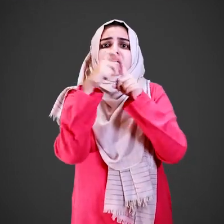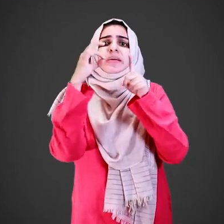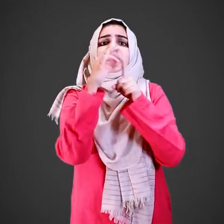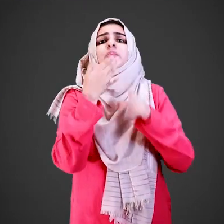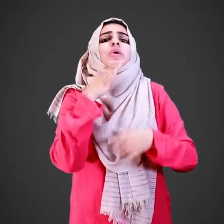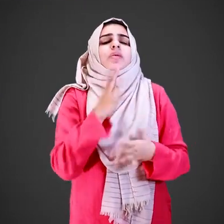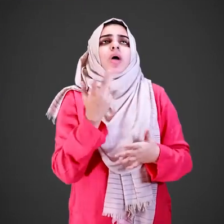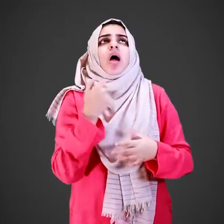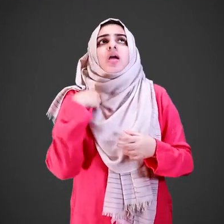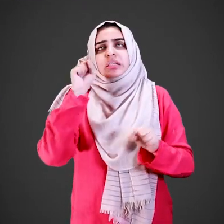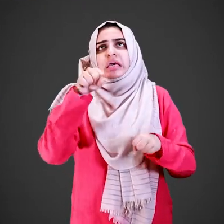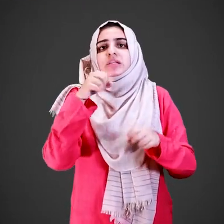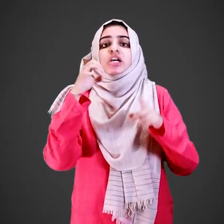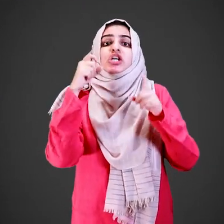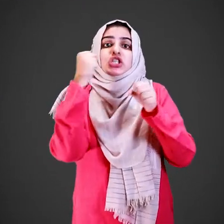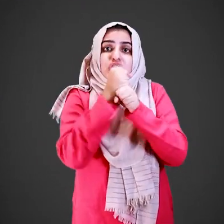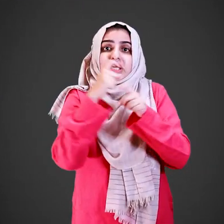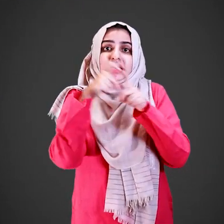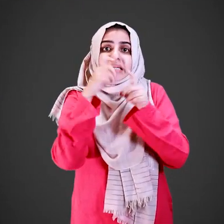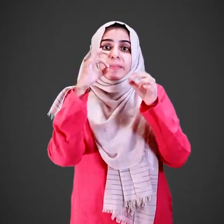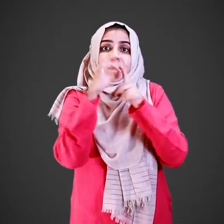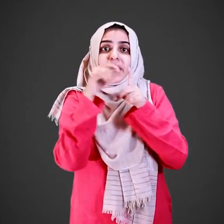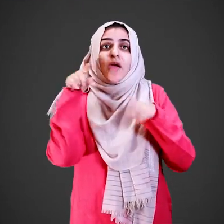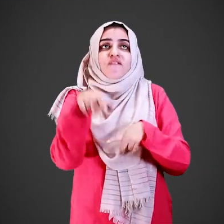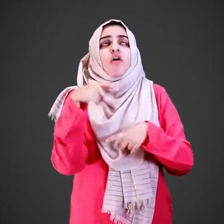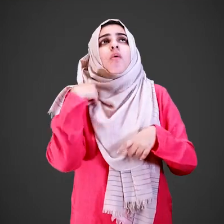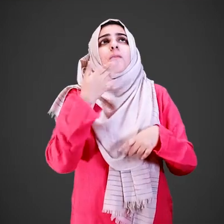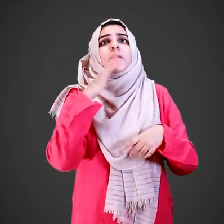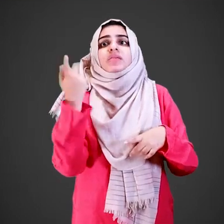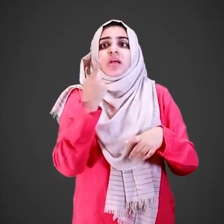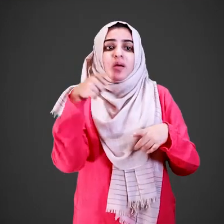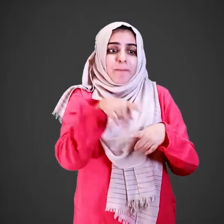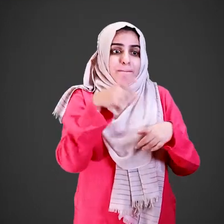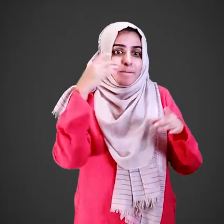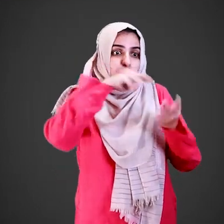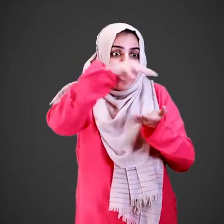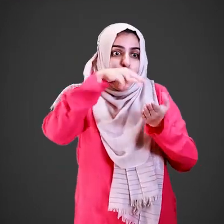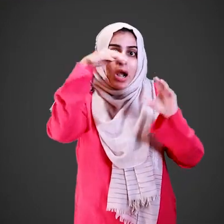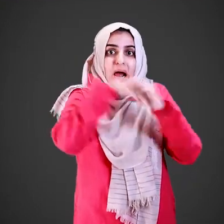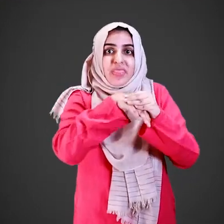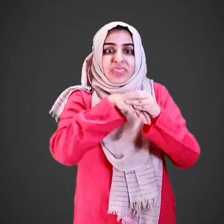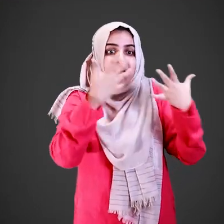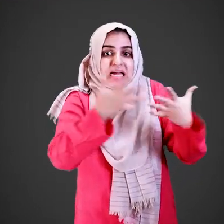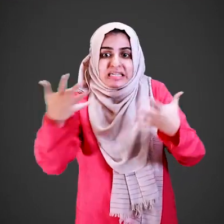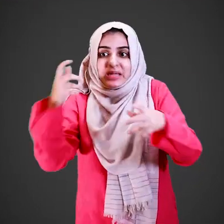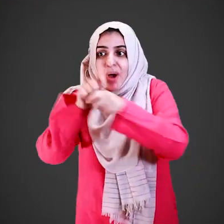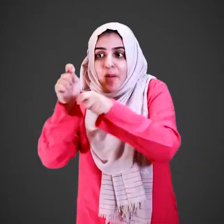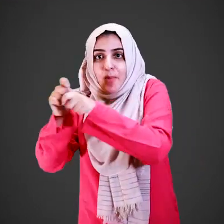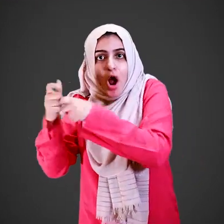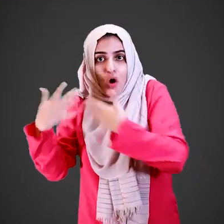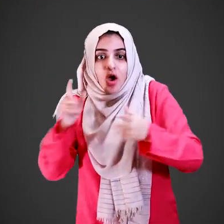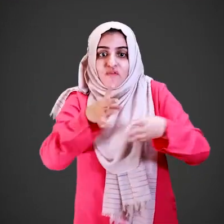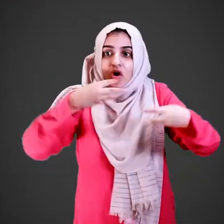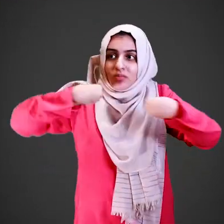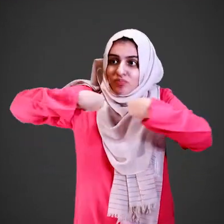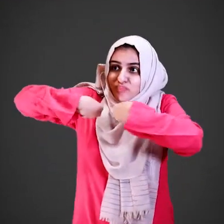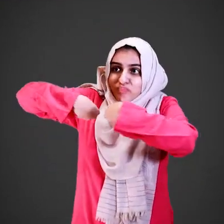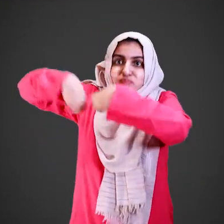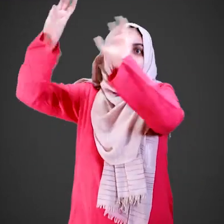मुझे जीडीपी का ये मतलब पता है जी कि ये जो मसनूआत बनती है ना मुल्की लेवल की, इसके बिकने से इसका